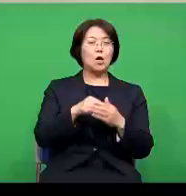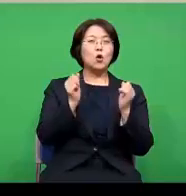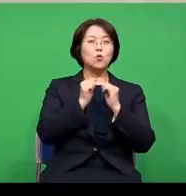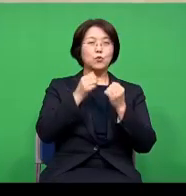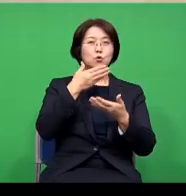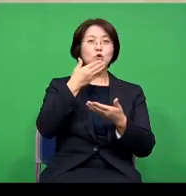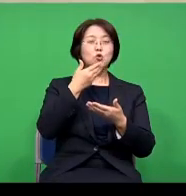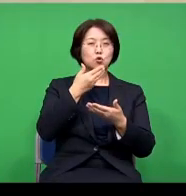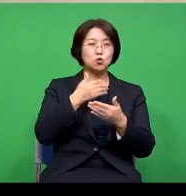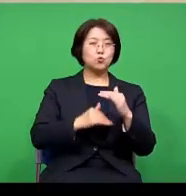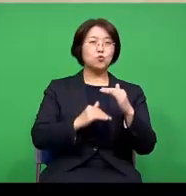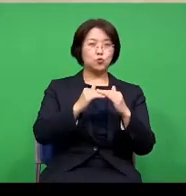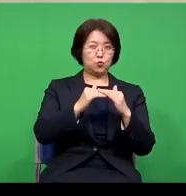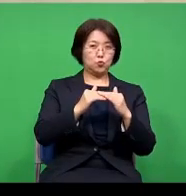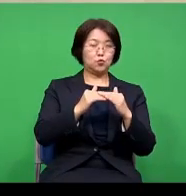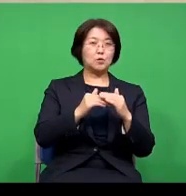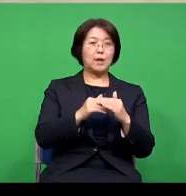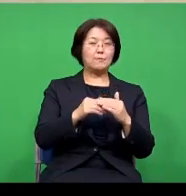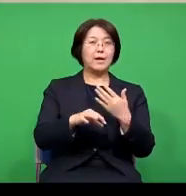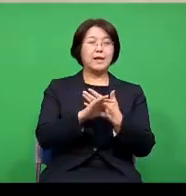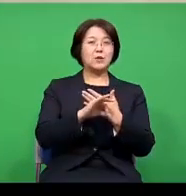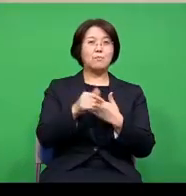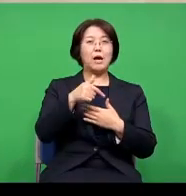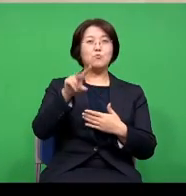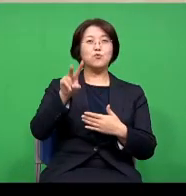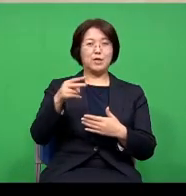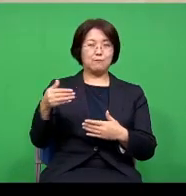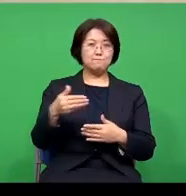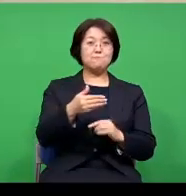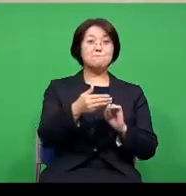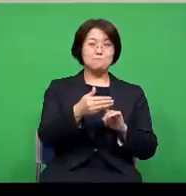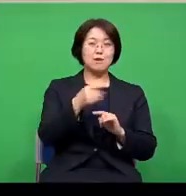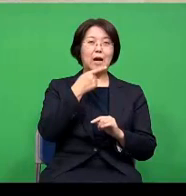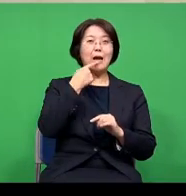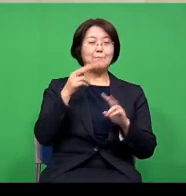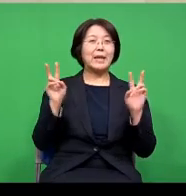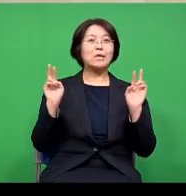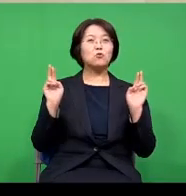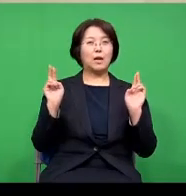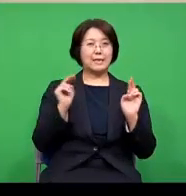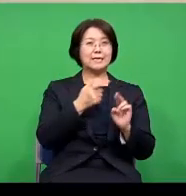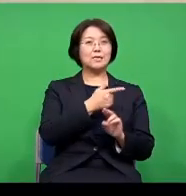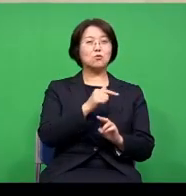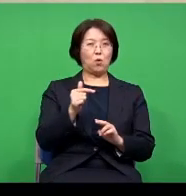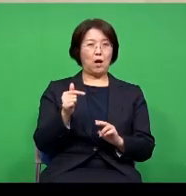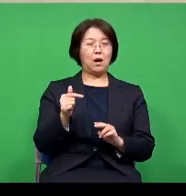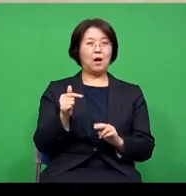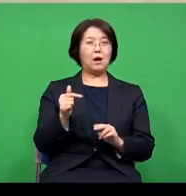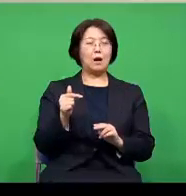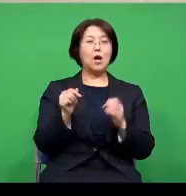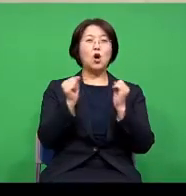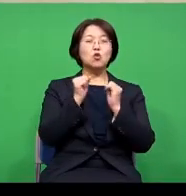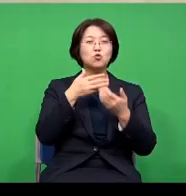の食の充実を図る。まあ、そうなるとブリとか、まあ、ベニズワイガニとかですね。それ